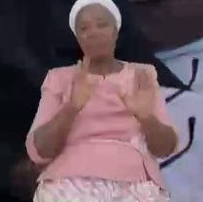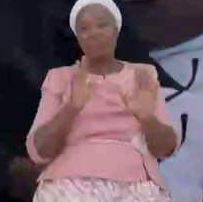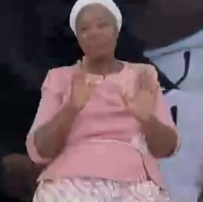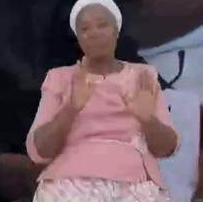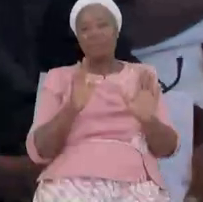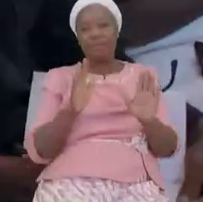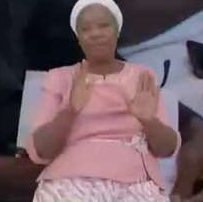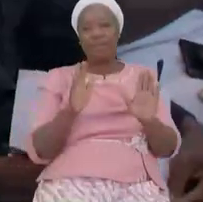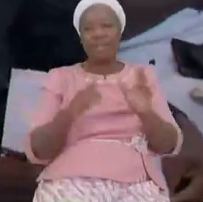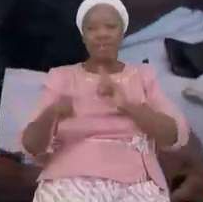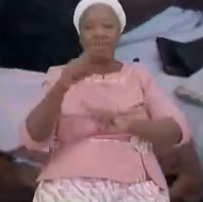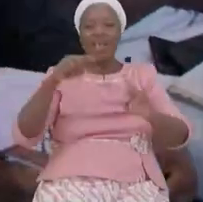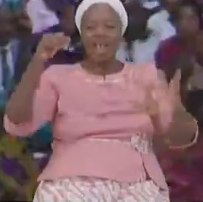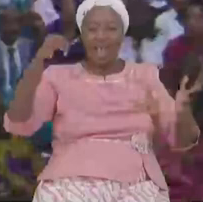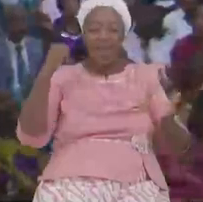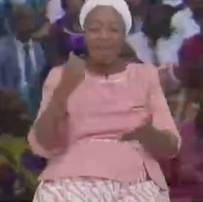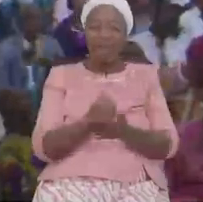amen.